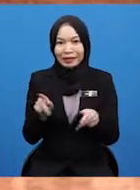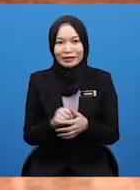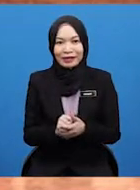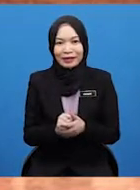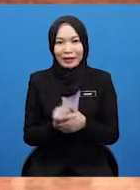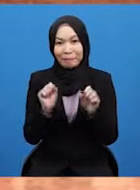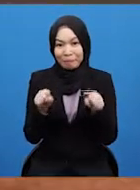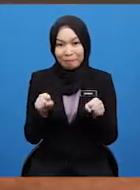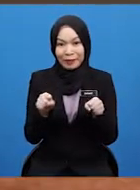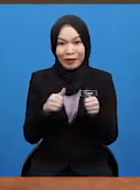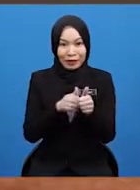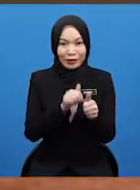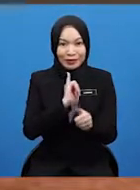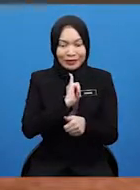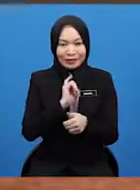saya.